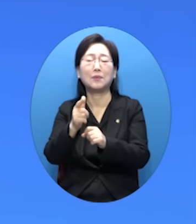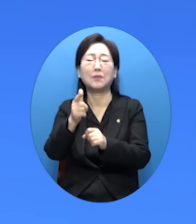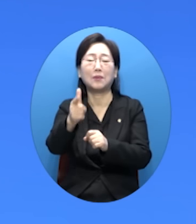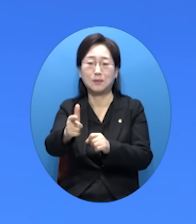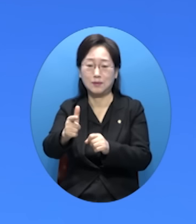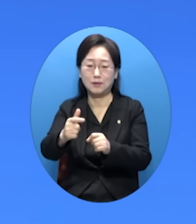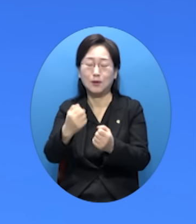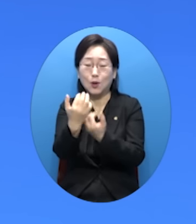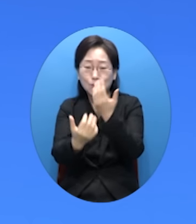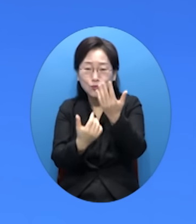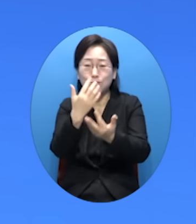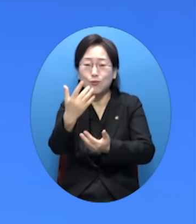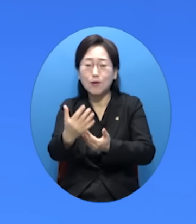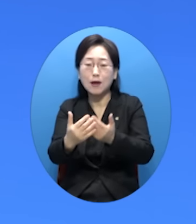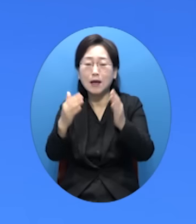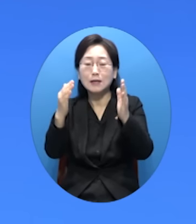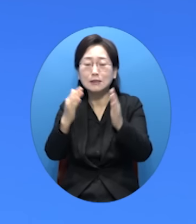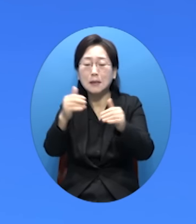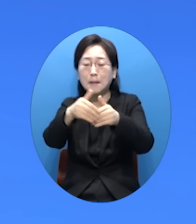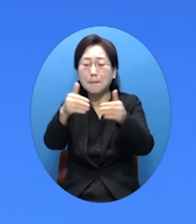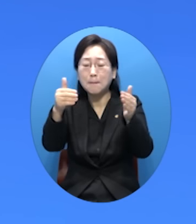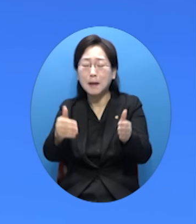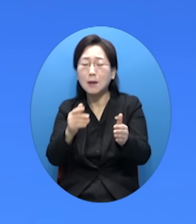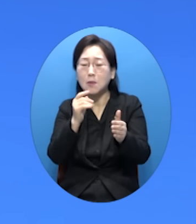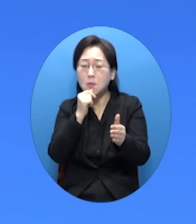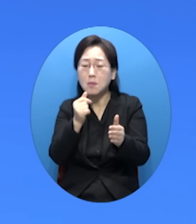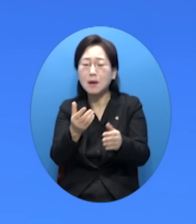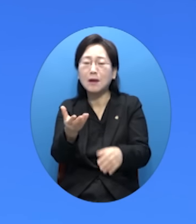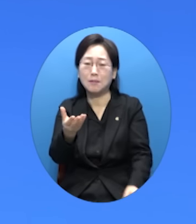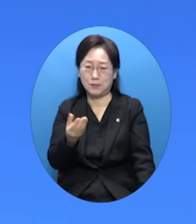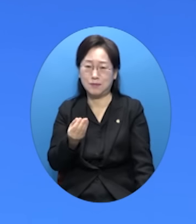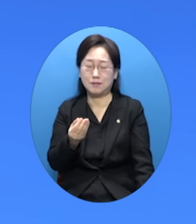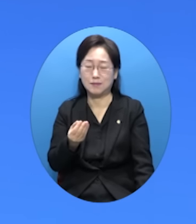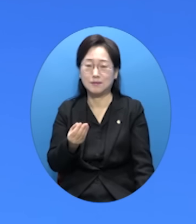불광동 집에 방 한 칸 얻어갖고